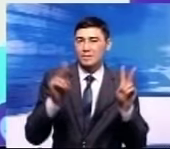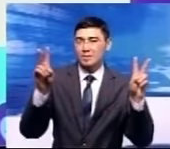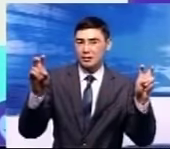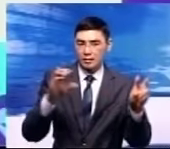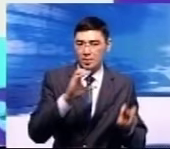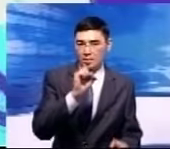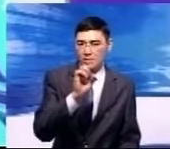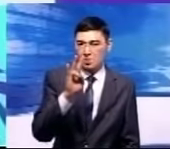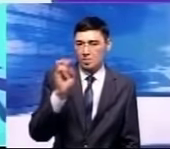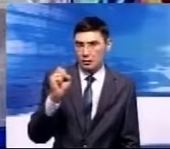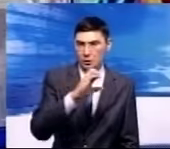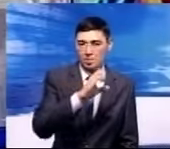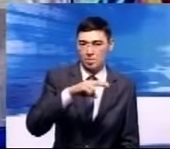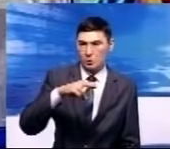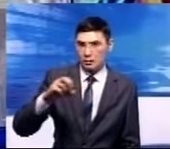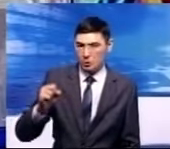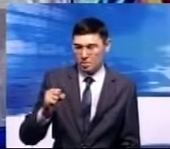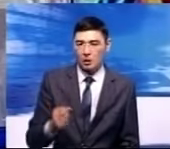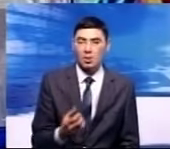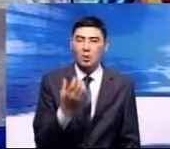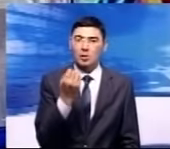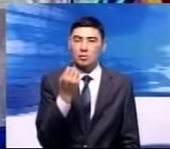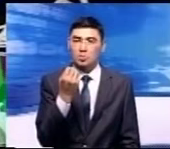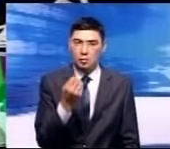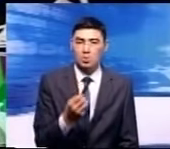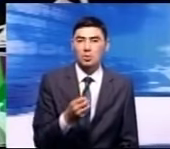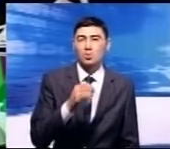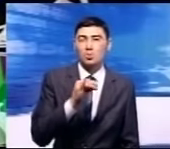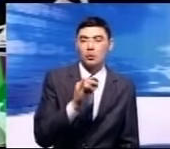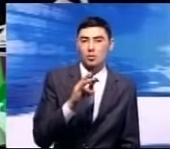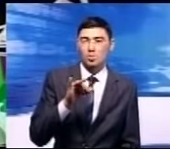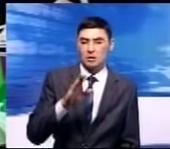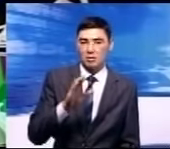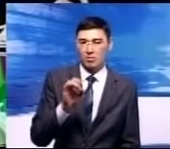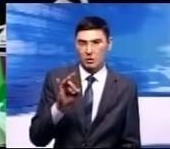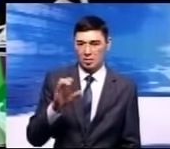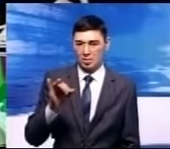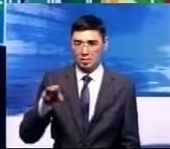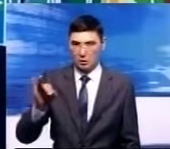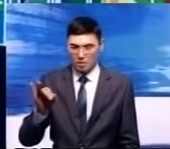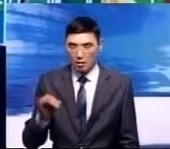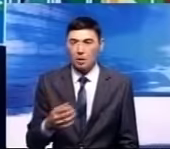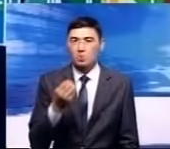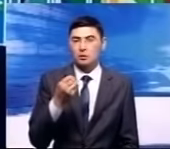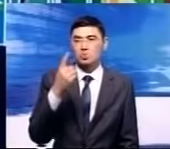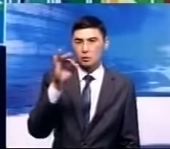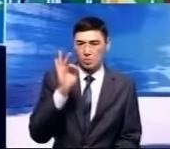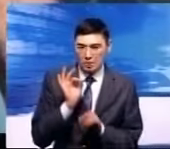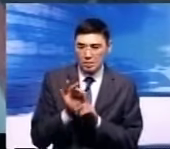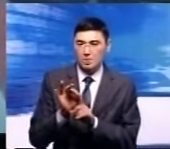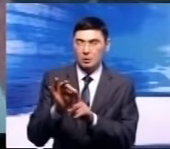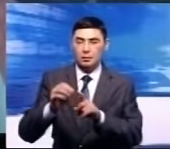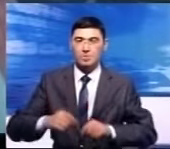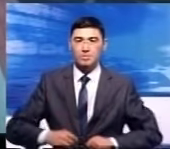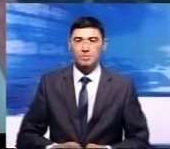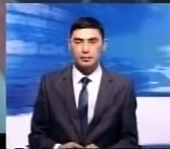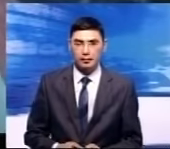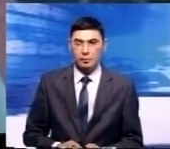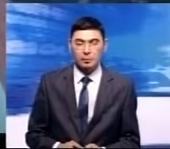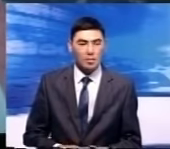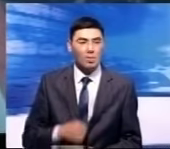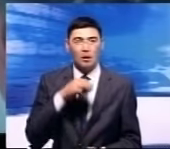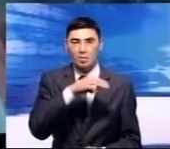программа «Сана Мен Сапа» и ток-шоу «Юниверсити», а также «Азбука закона» и «План нации 100 конкретных шагов». Хороший канал,